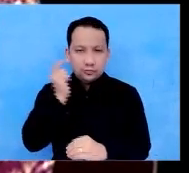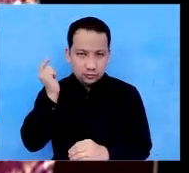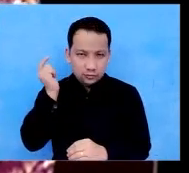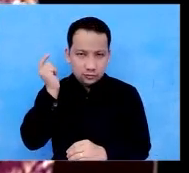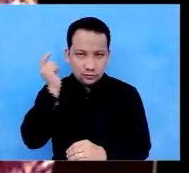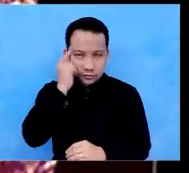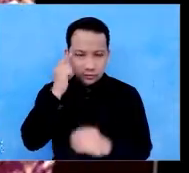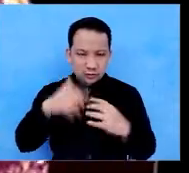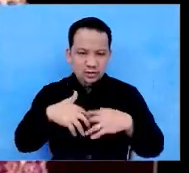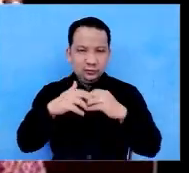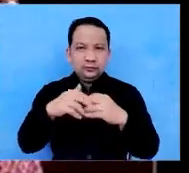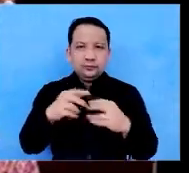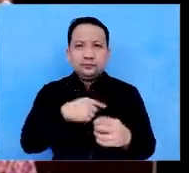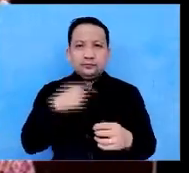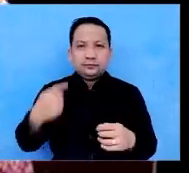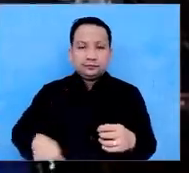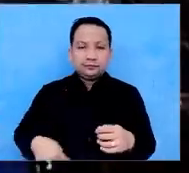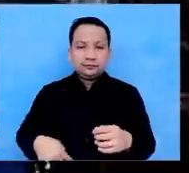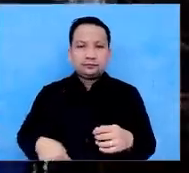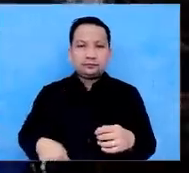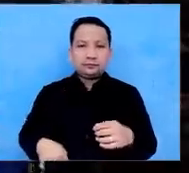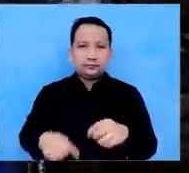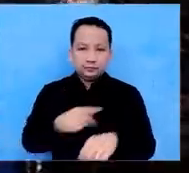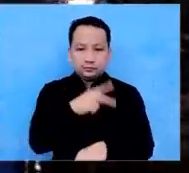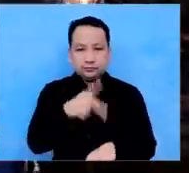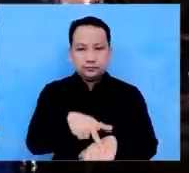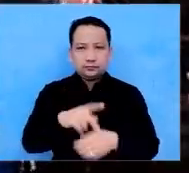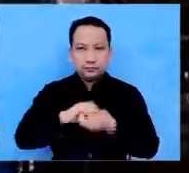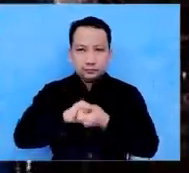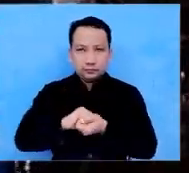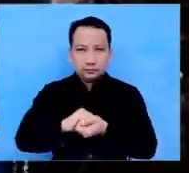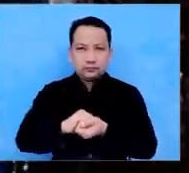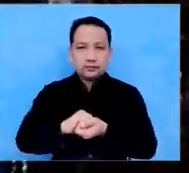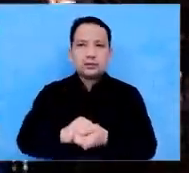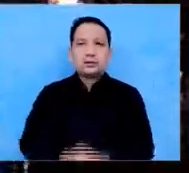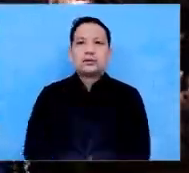of China-Philippine relations.